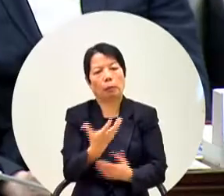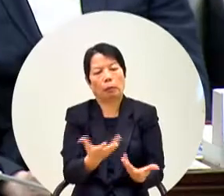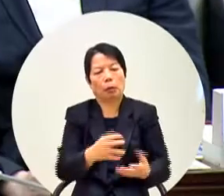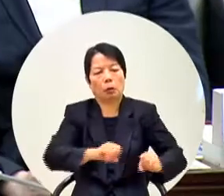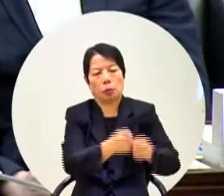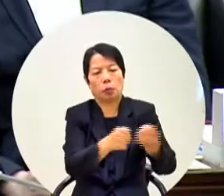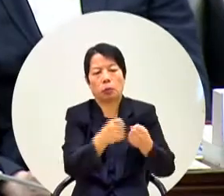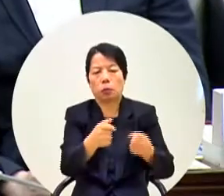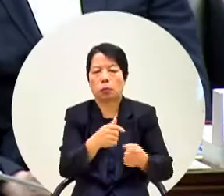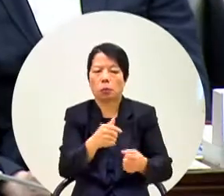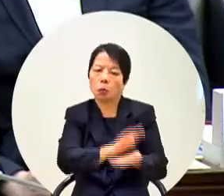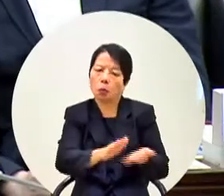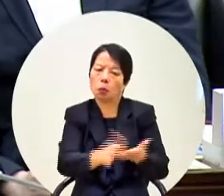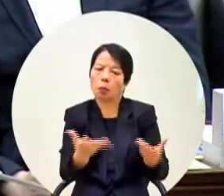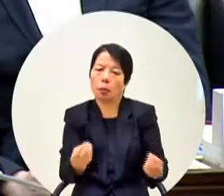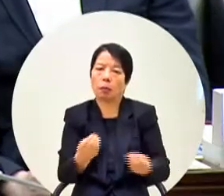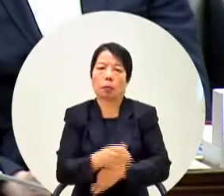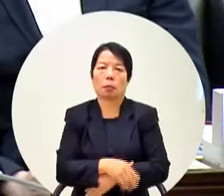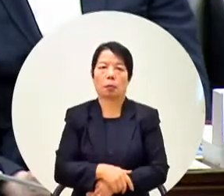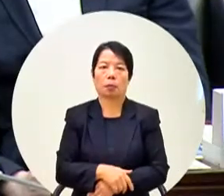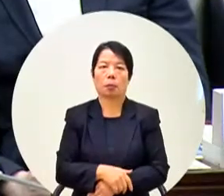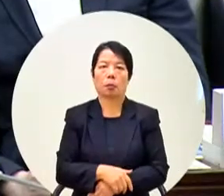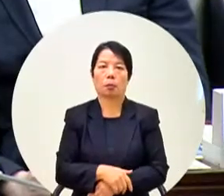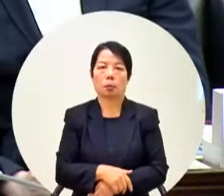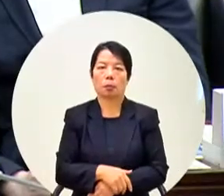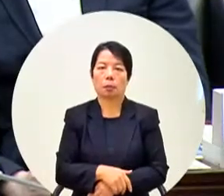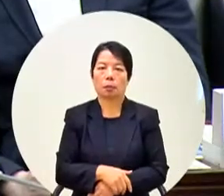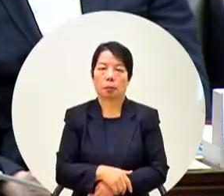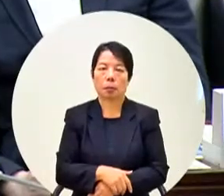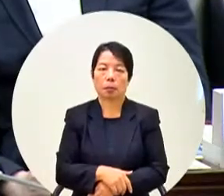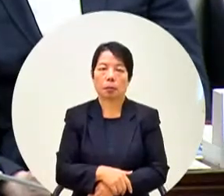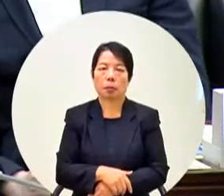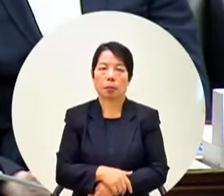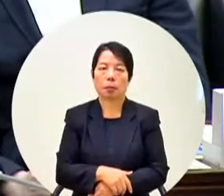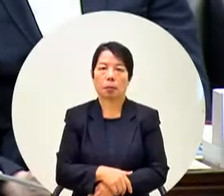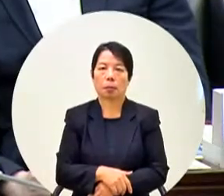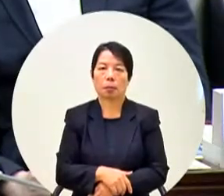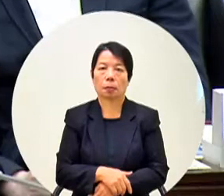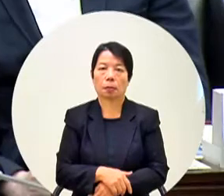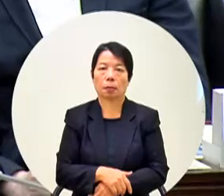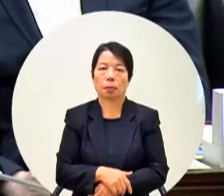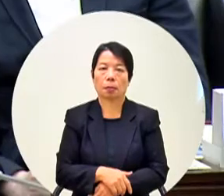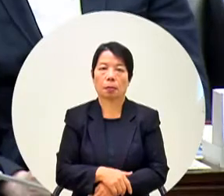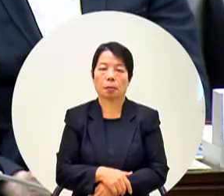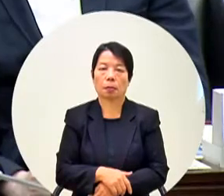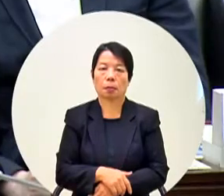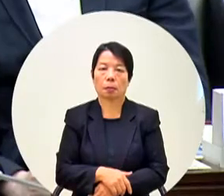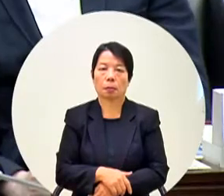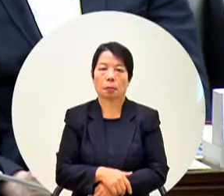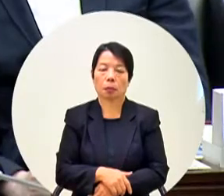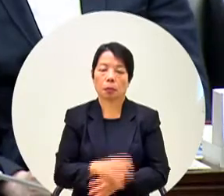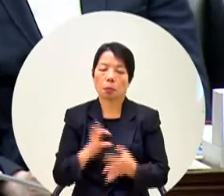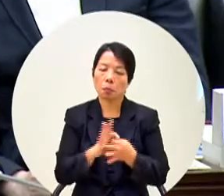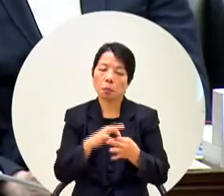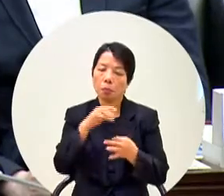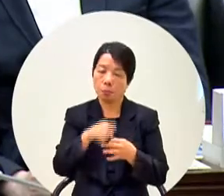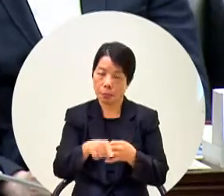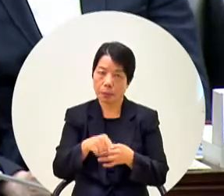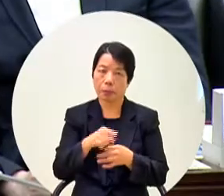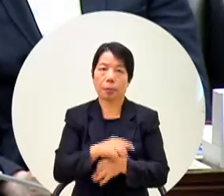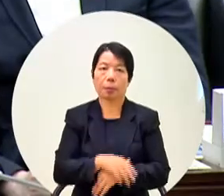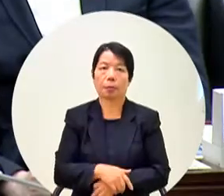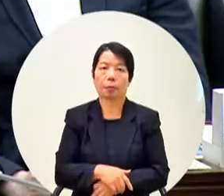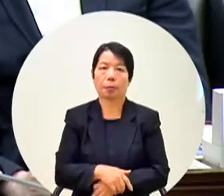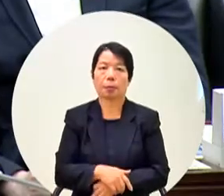好无？ 黄局长，请答复。 谢谢议长，谢谢黄议员哦。那有关这个部分就是。那